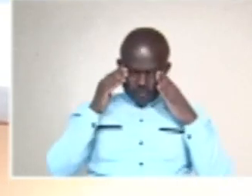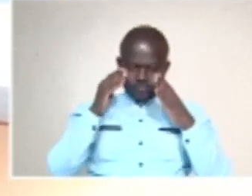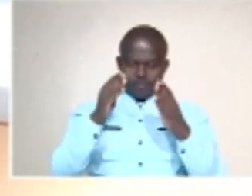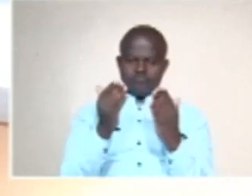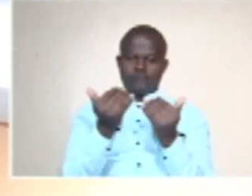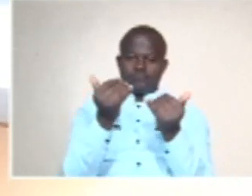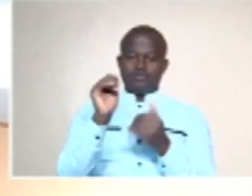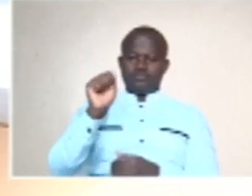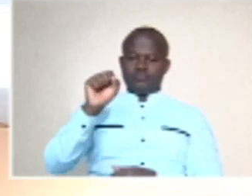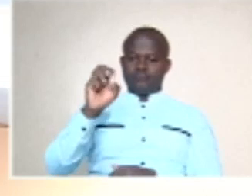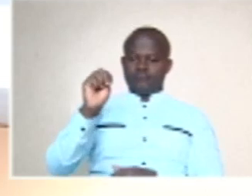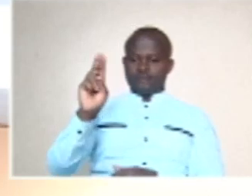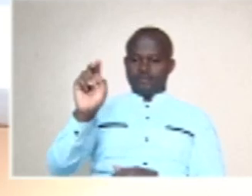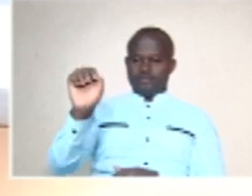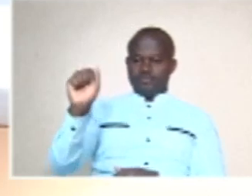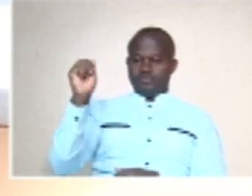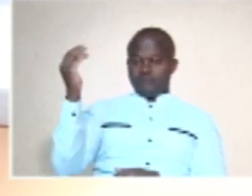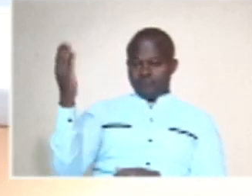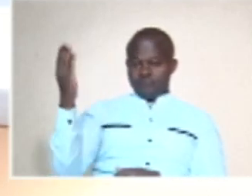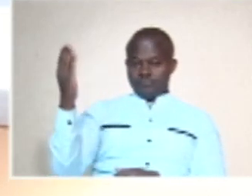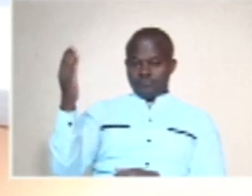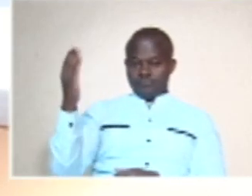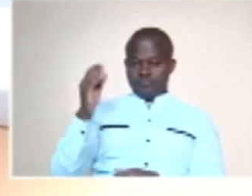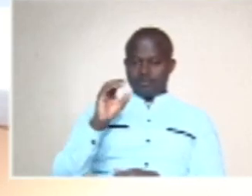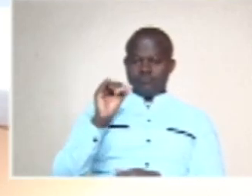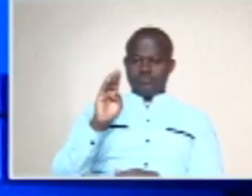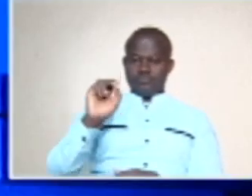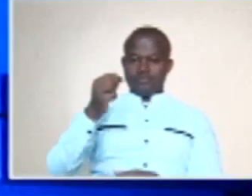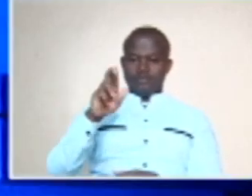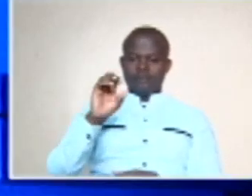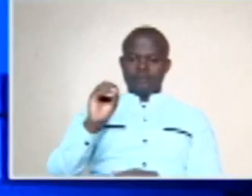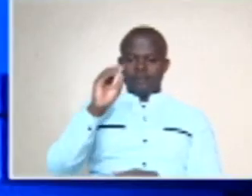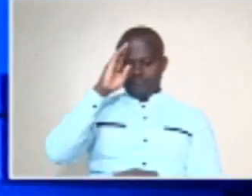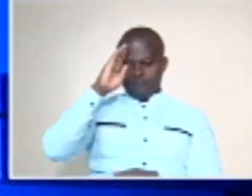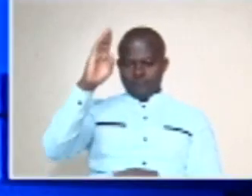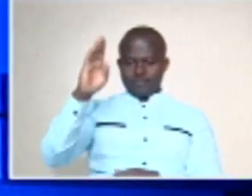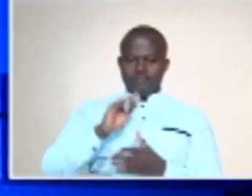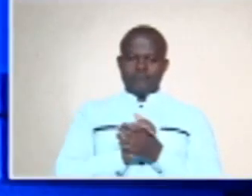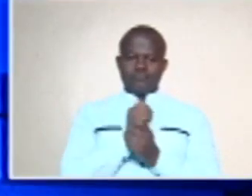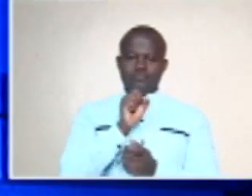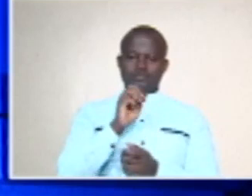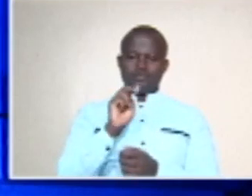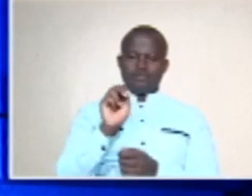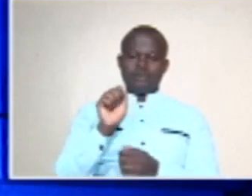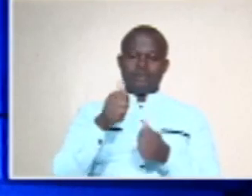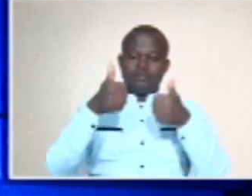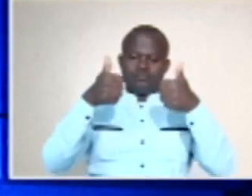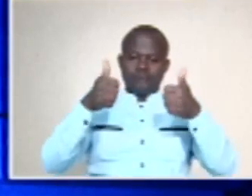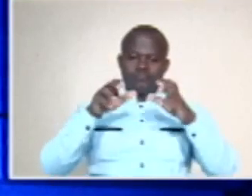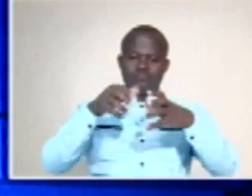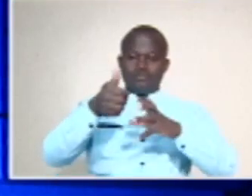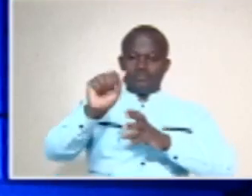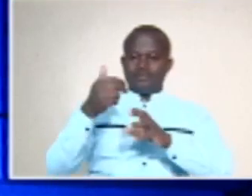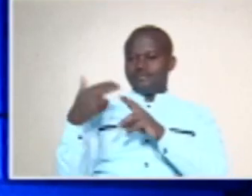nange asumuta abayezu ndi kumwe na mugenzi wanjye Cyubahiro Bonaventure Bonaventure wiriwe neza wiriwe neza cyane asumuta umeze neza wowe se neza ikipe yawe